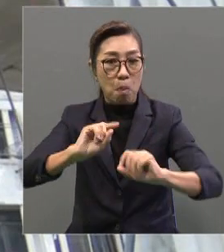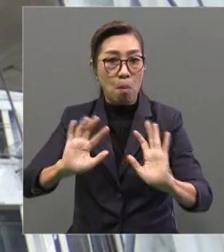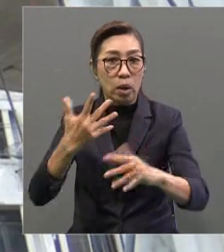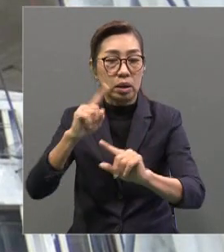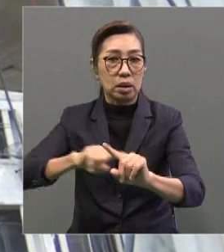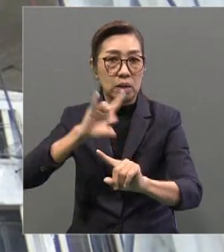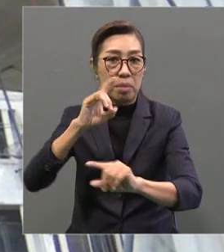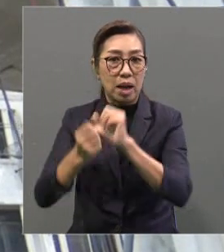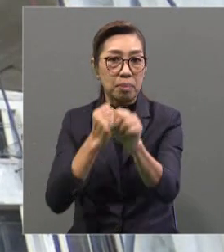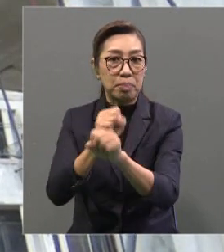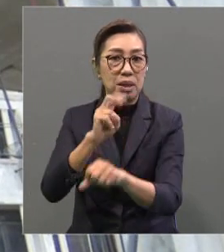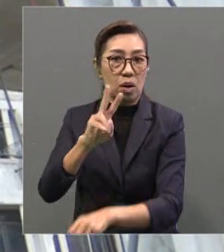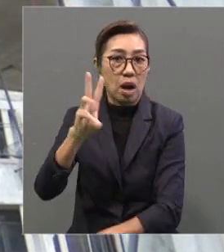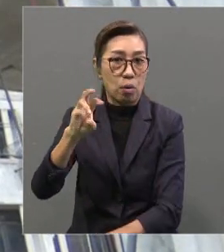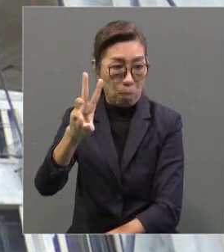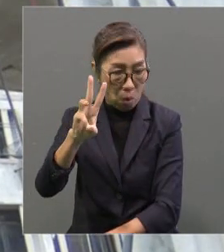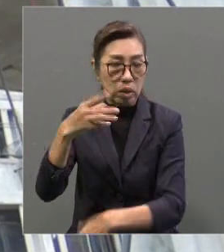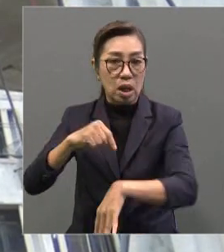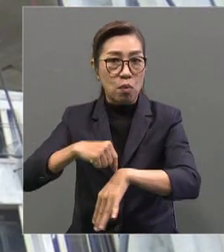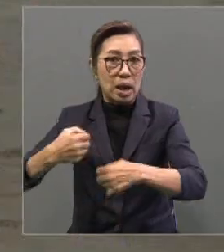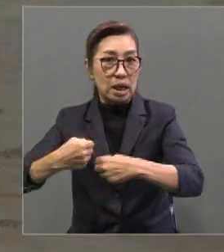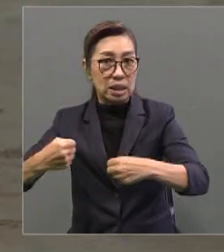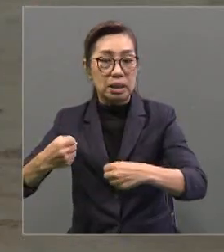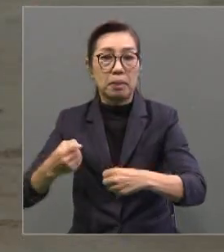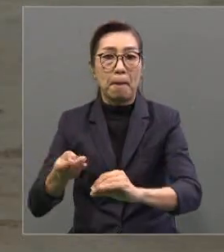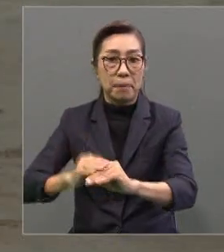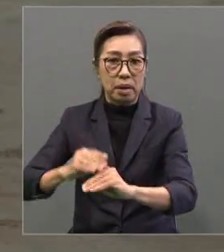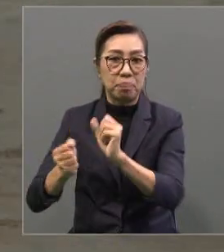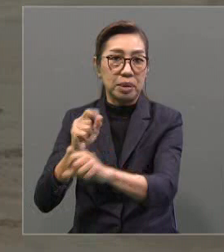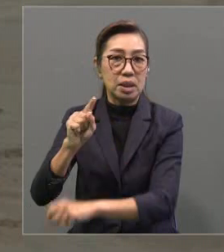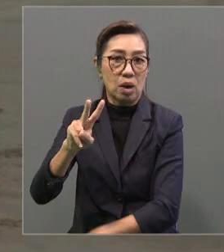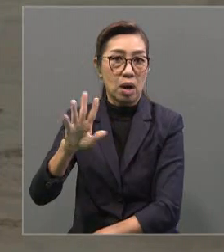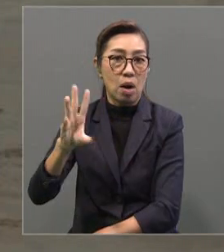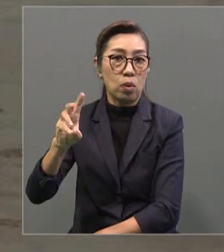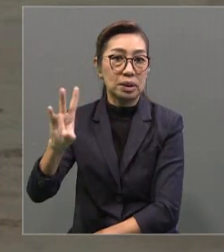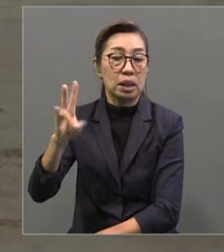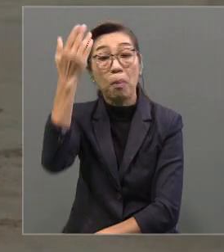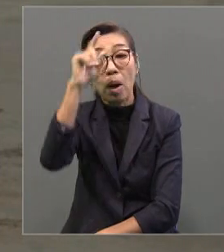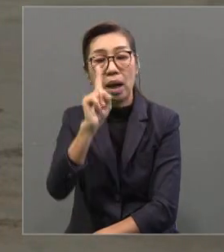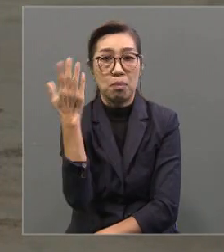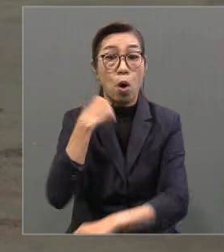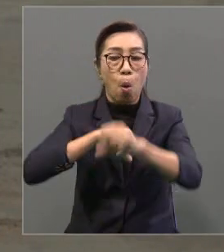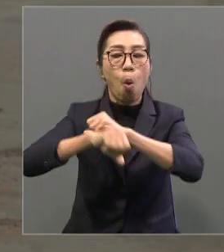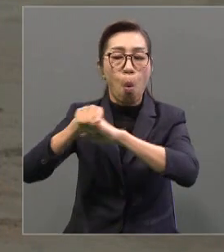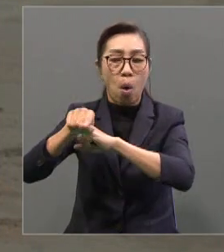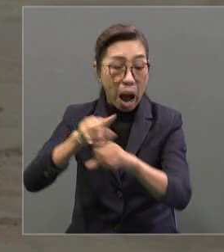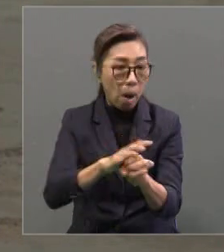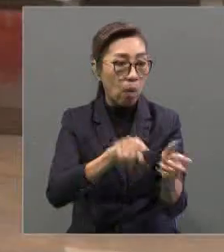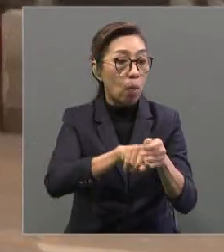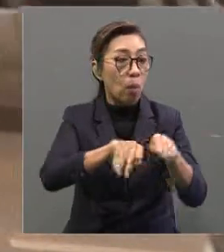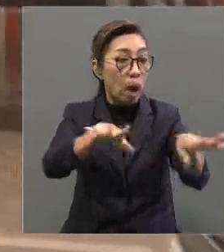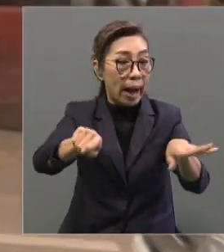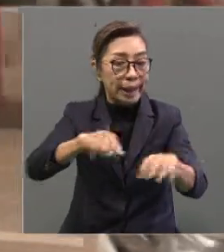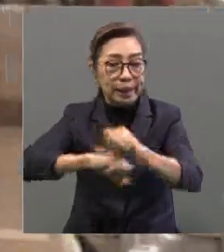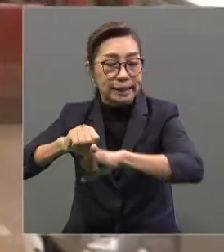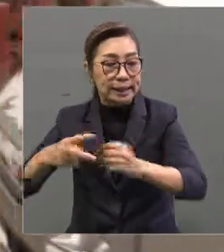ม2566หลังจากนั้นก็มีการขยายสัญญาไปคือเขาให้เหตุผลก็คือก่อนอันนี้มันมีสถานการณ์โควิด19การก่อสร้างมันดำเนินการไม่ได้ก็เลย